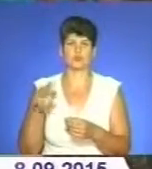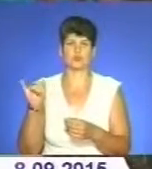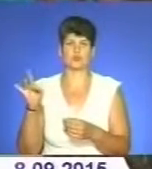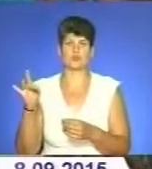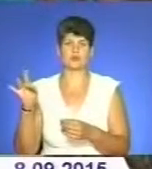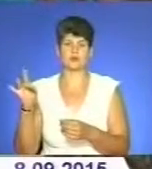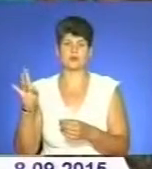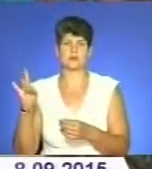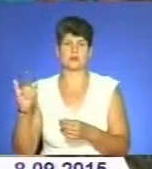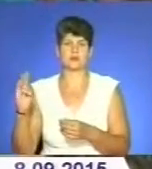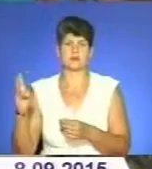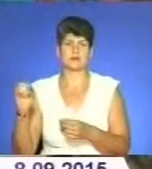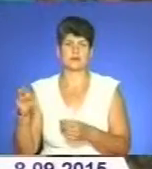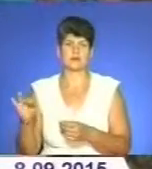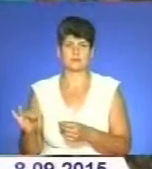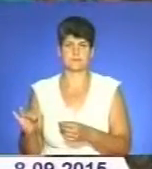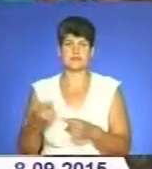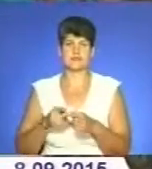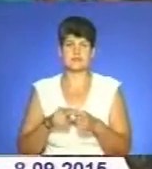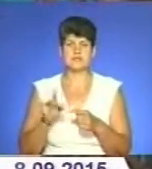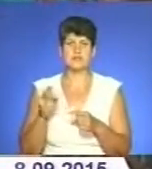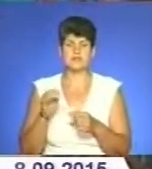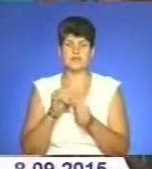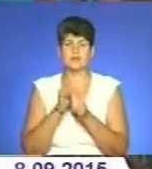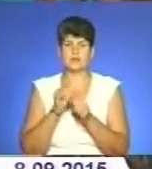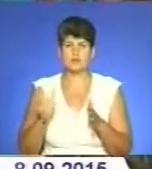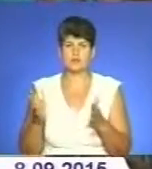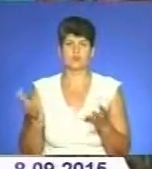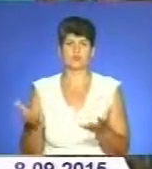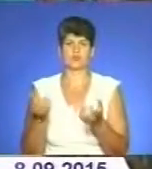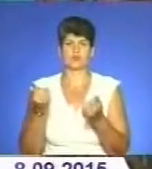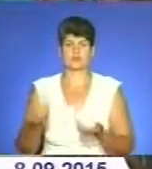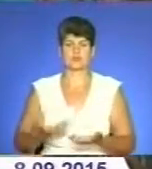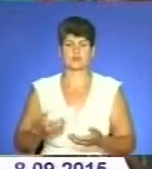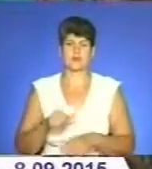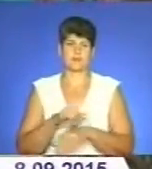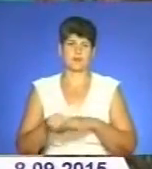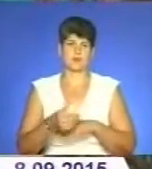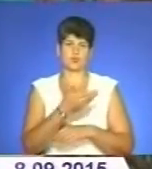Краще і те, і інше. Це речі, без яких неможливий порятунок життя на передовій.